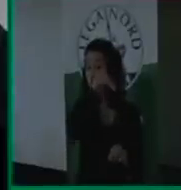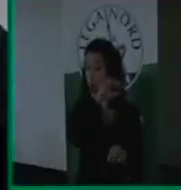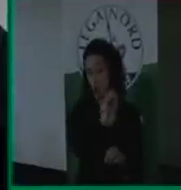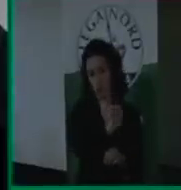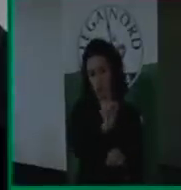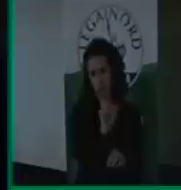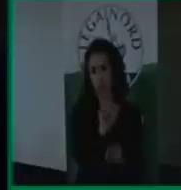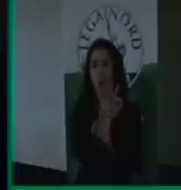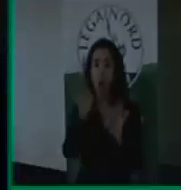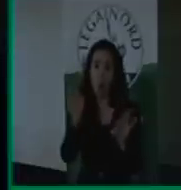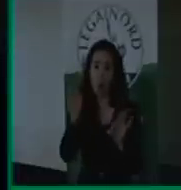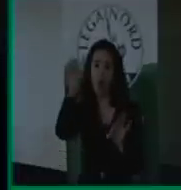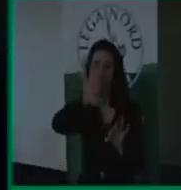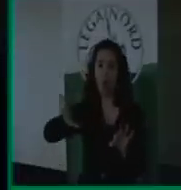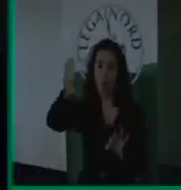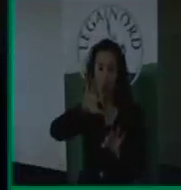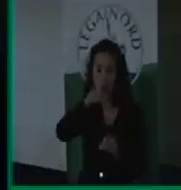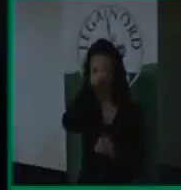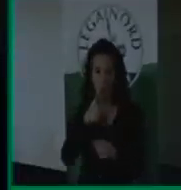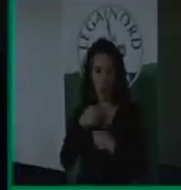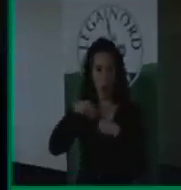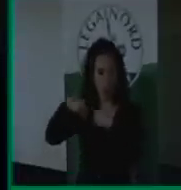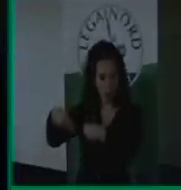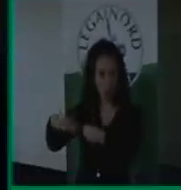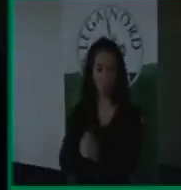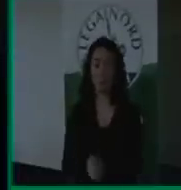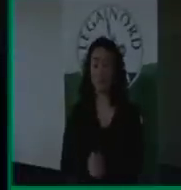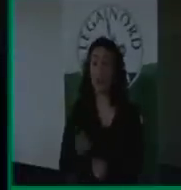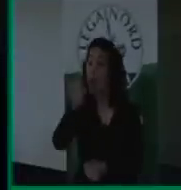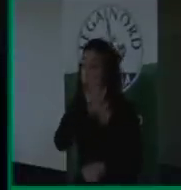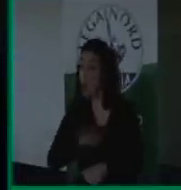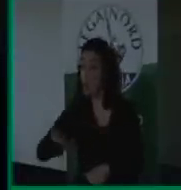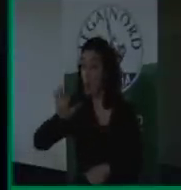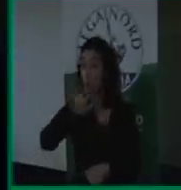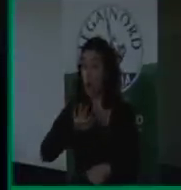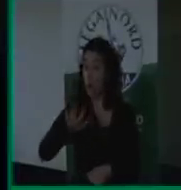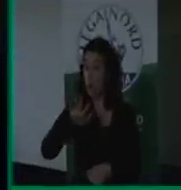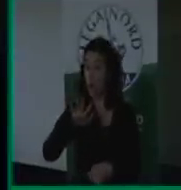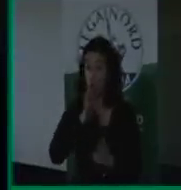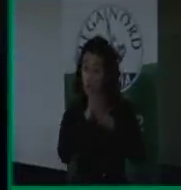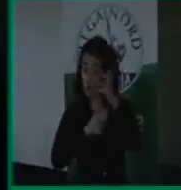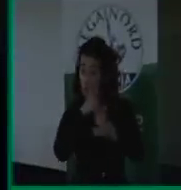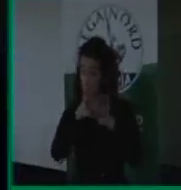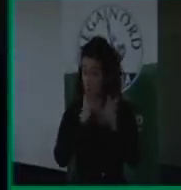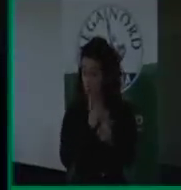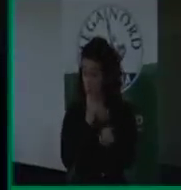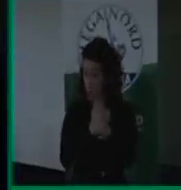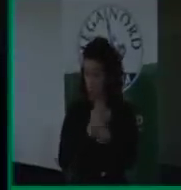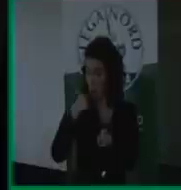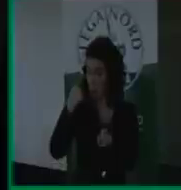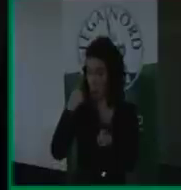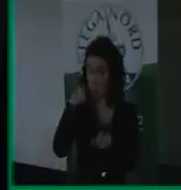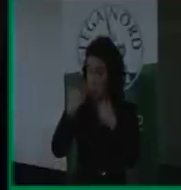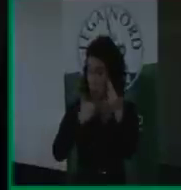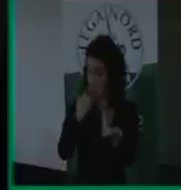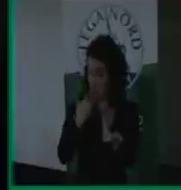particolarmente rispettato non dobbiamo sorprenderci che l'Europa abbia bisogno di crisi e di gravi crisi per fare passi avanti